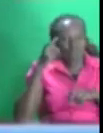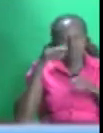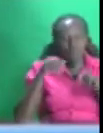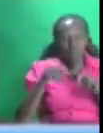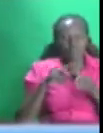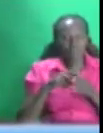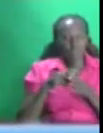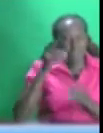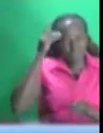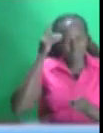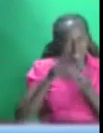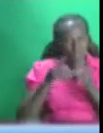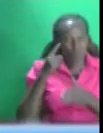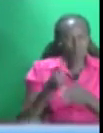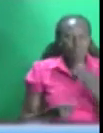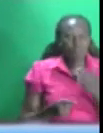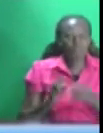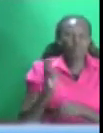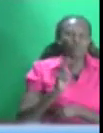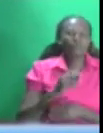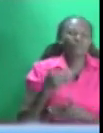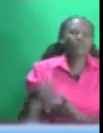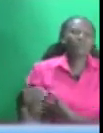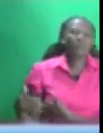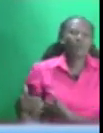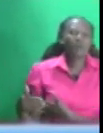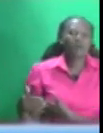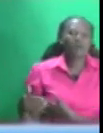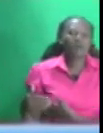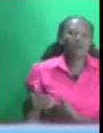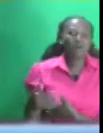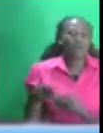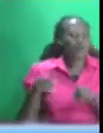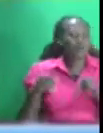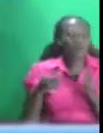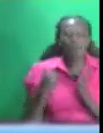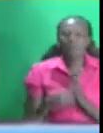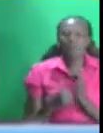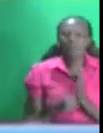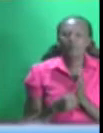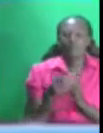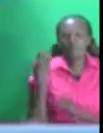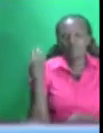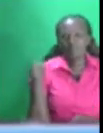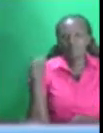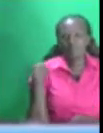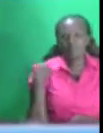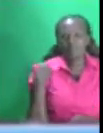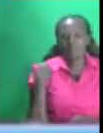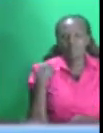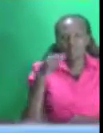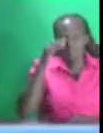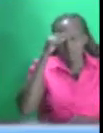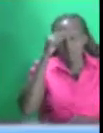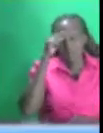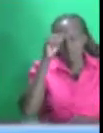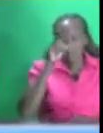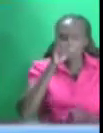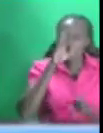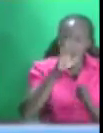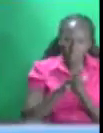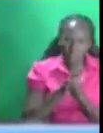nimeamua kutafutia jirani tena. Sasa unga kabisa imekuwa shida. Majuzi serikali iliagiza mahindi kutoka